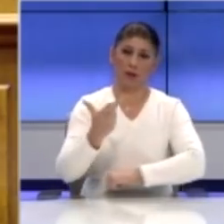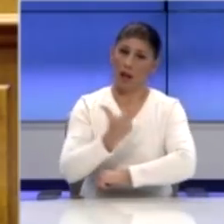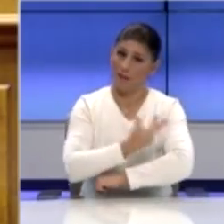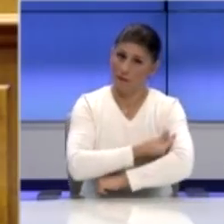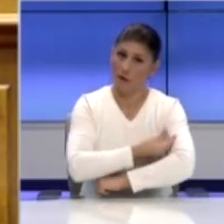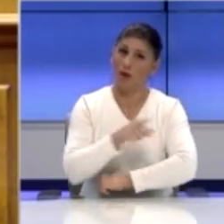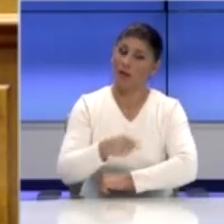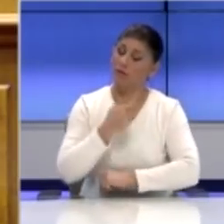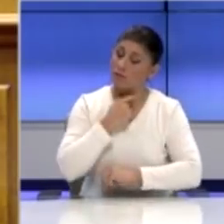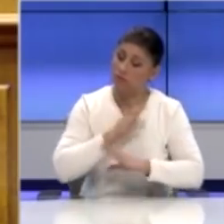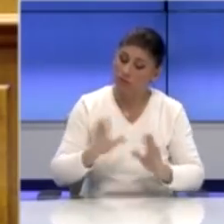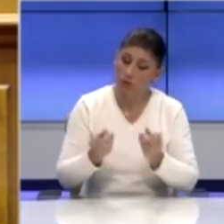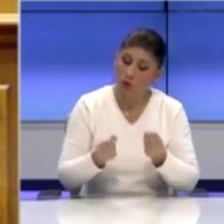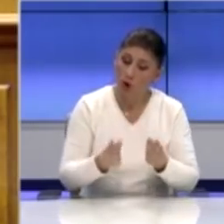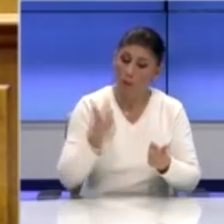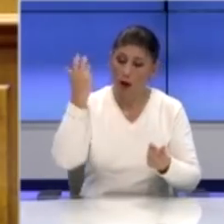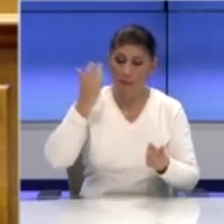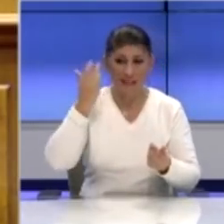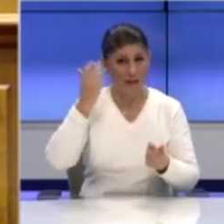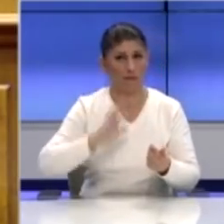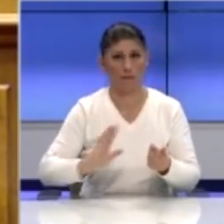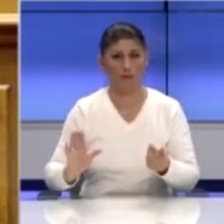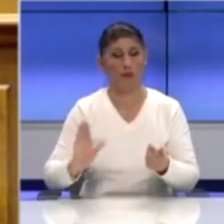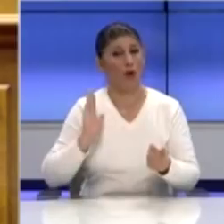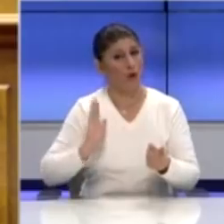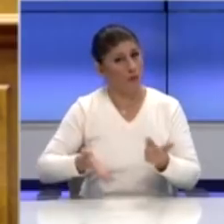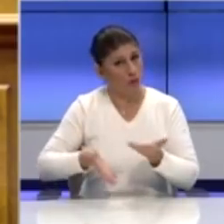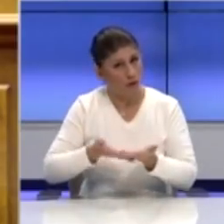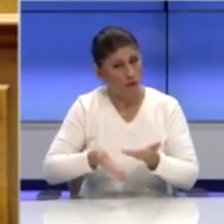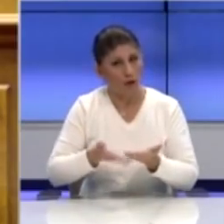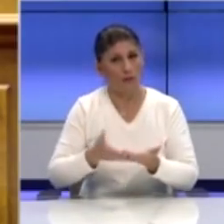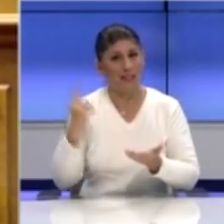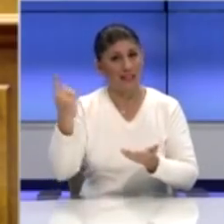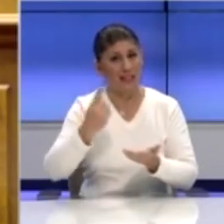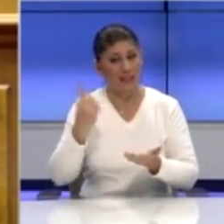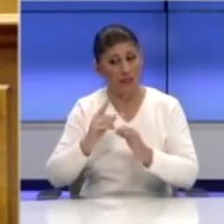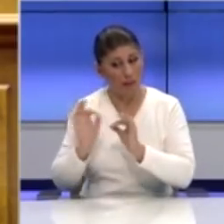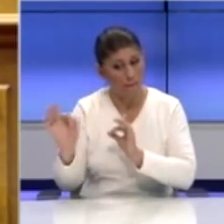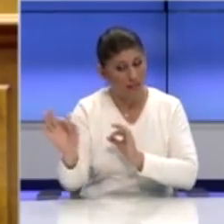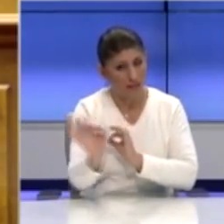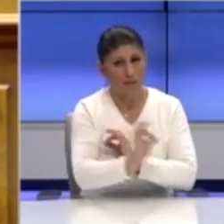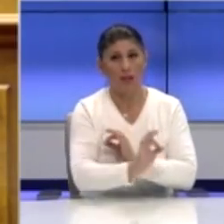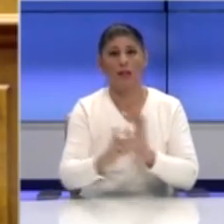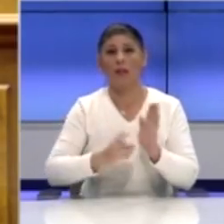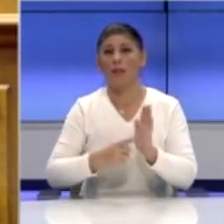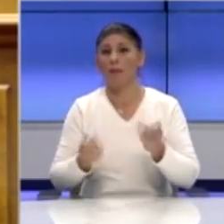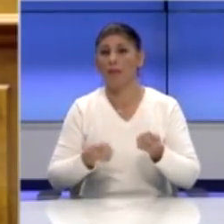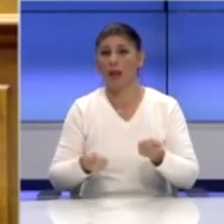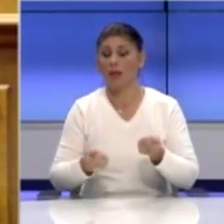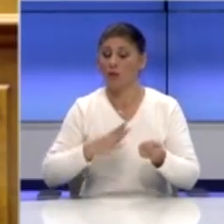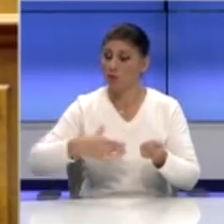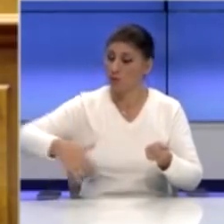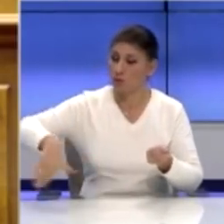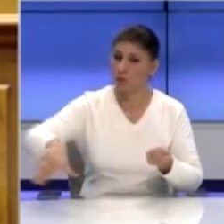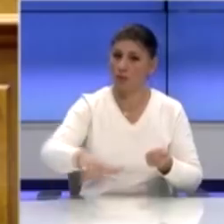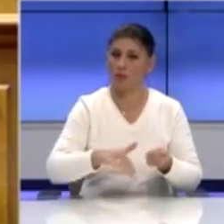εμβόλια είναι χρήσιμα εργαλεία της επιστήμης. Μπορούν να βοηθήσουν σε συνθήκες πανδημίας, θα πρέπει να γίνουν στον